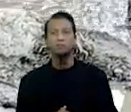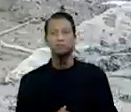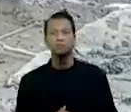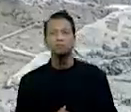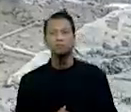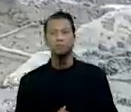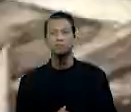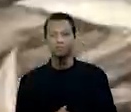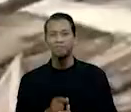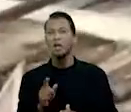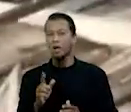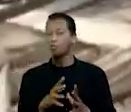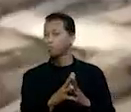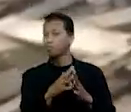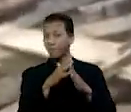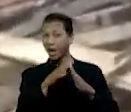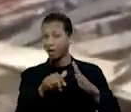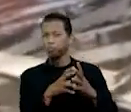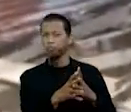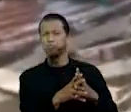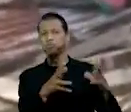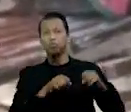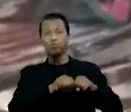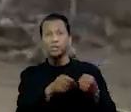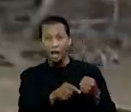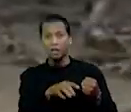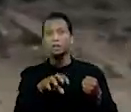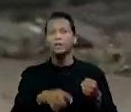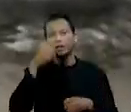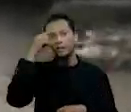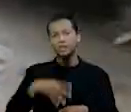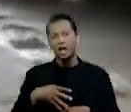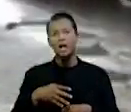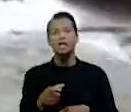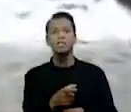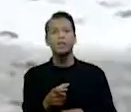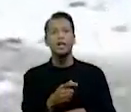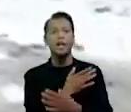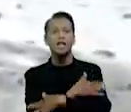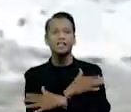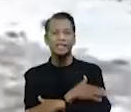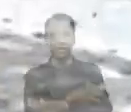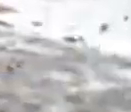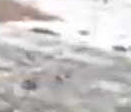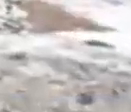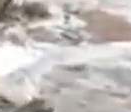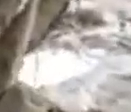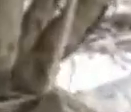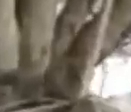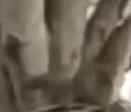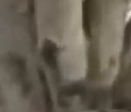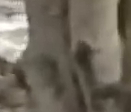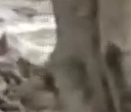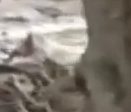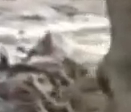Hai sebagian besar rumah yang rusak berada di desa Lawe Bringin Kayo Kecamatan semadam Aceh Tenggara total 37 rumah